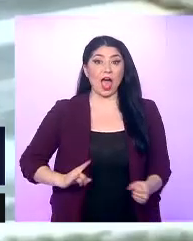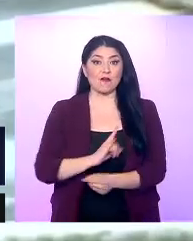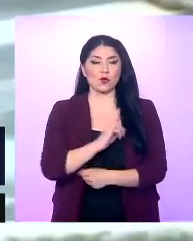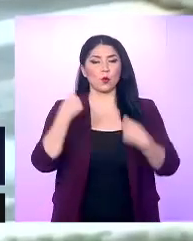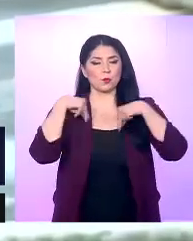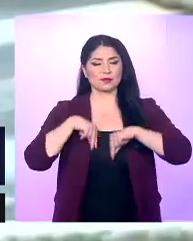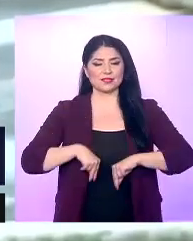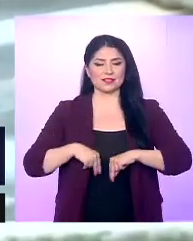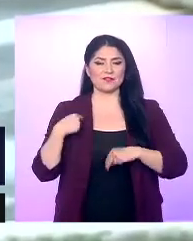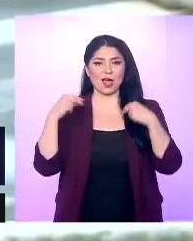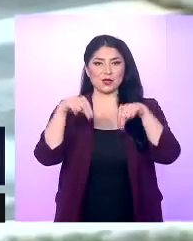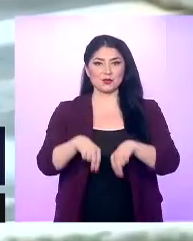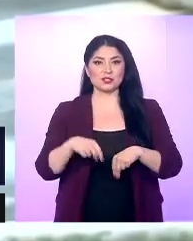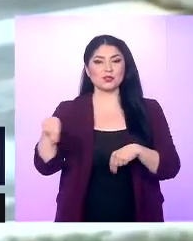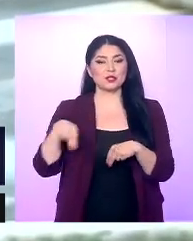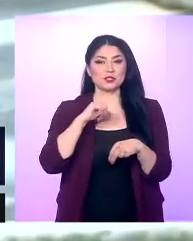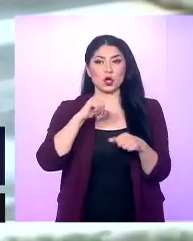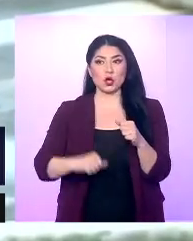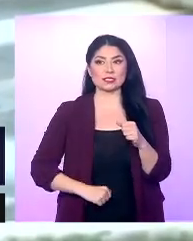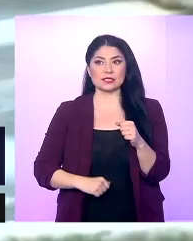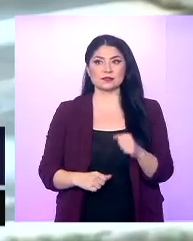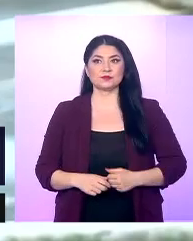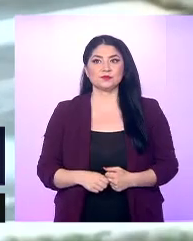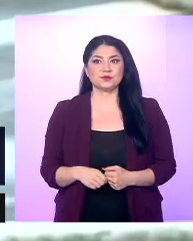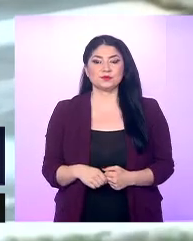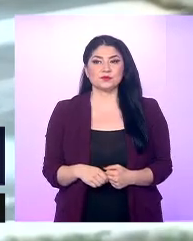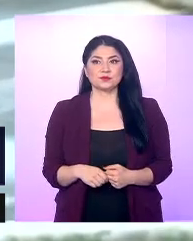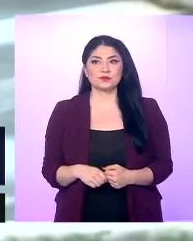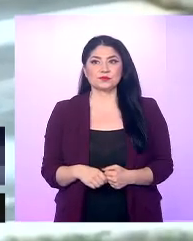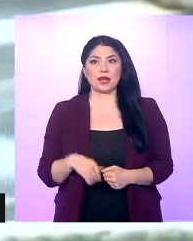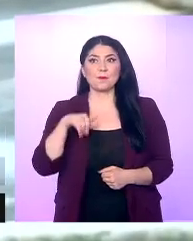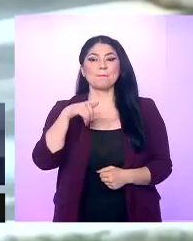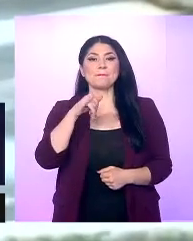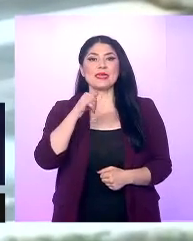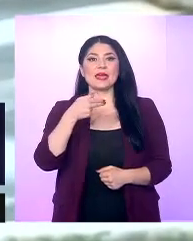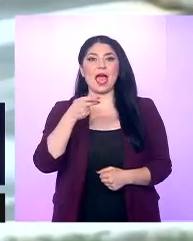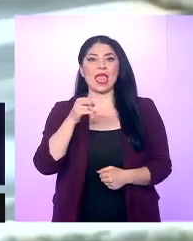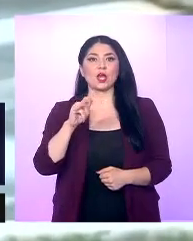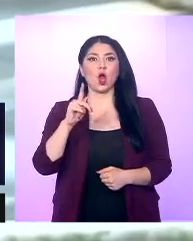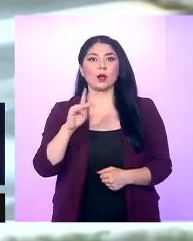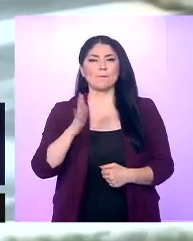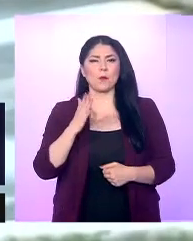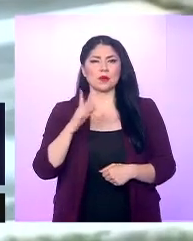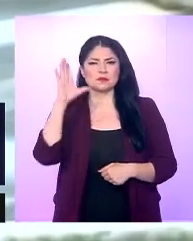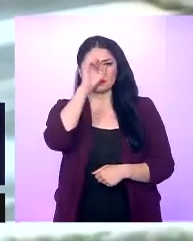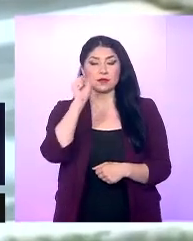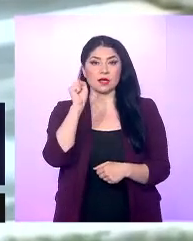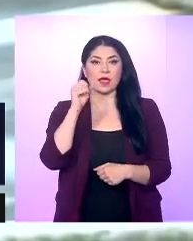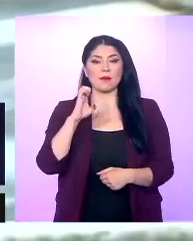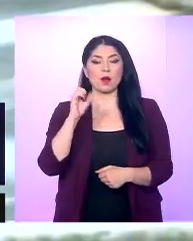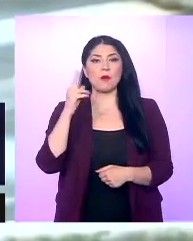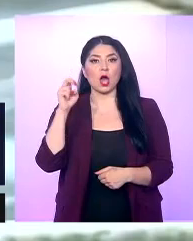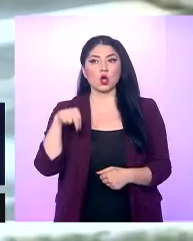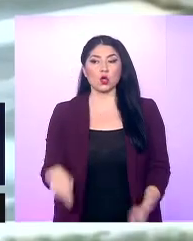Avionul prezidențial va ateriza în județul Constanța la Mihail Cogălnicianu. Cel mai probabil spre seară, Emmanuel